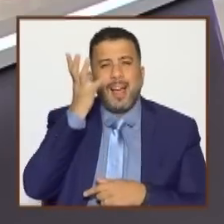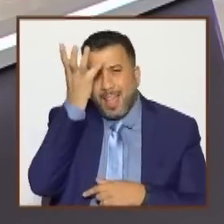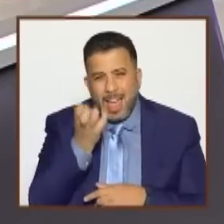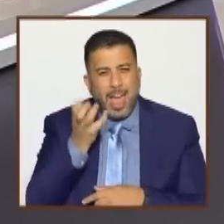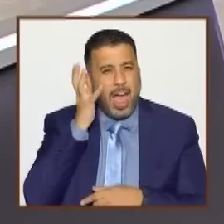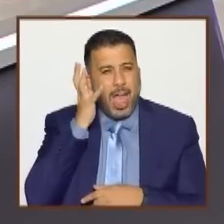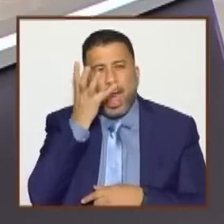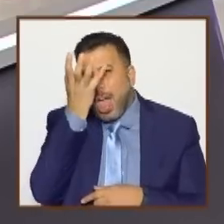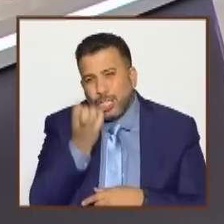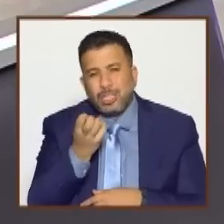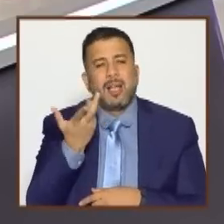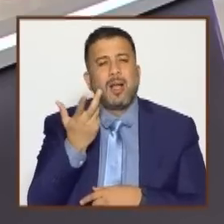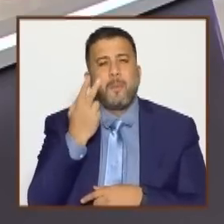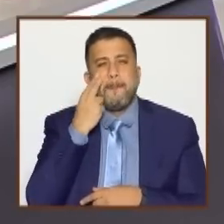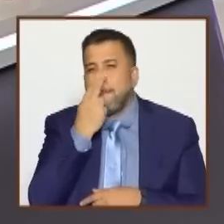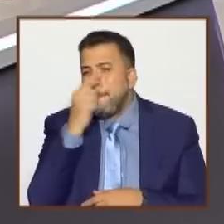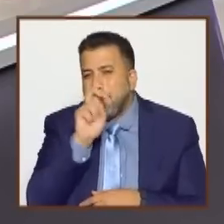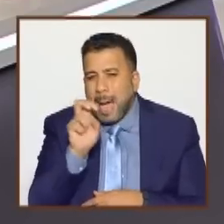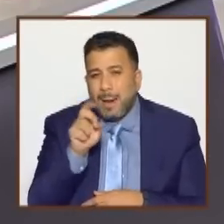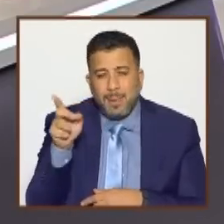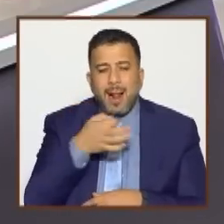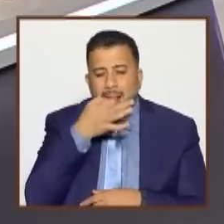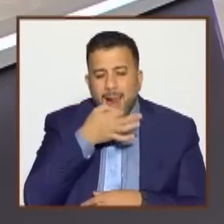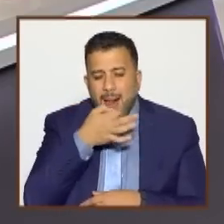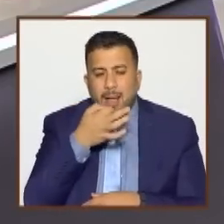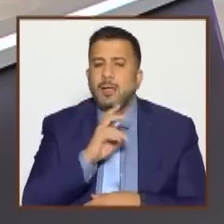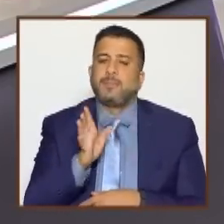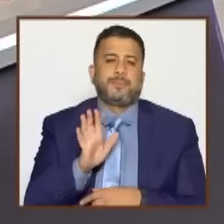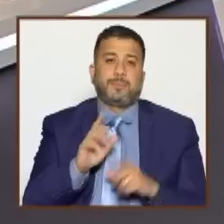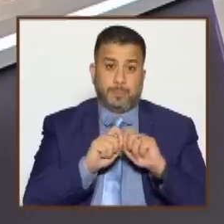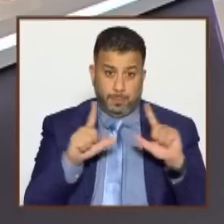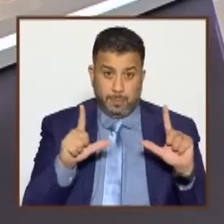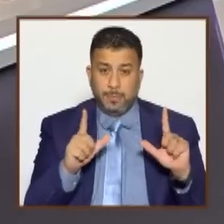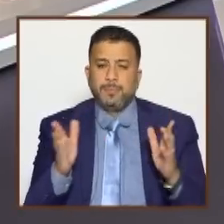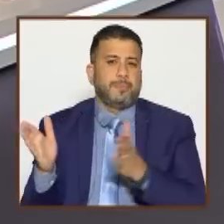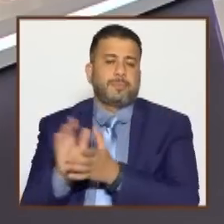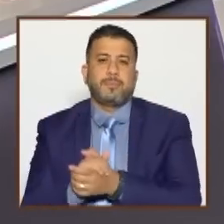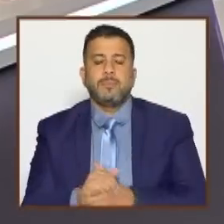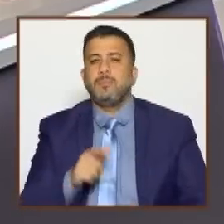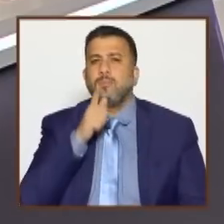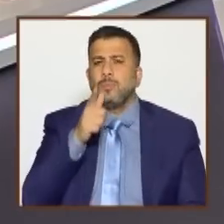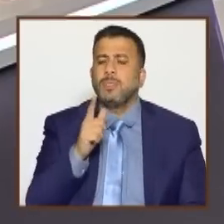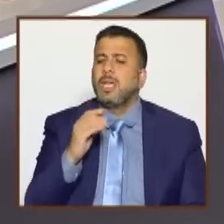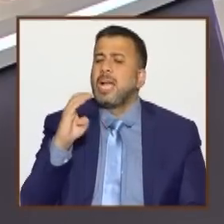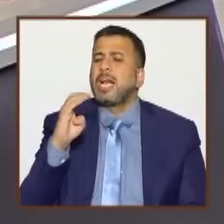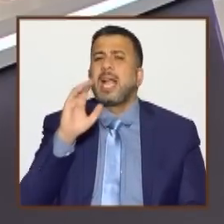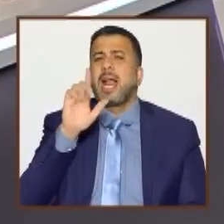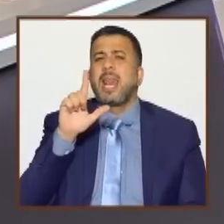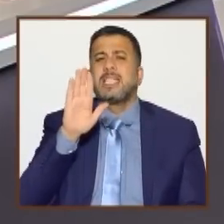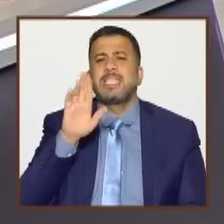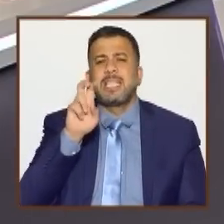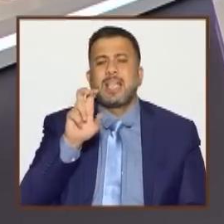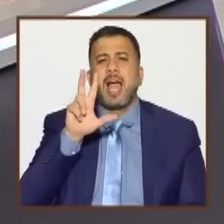مجاهد من رأس الخيمة يسأل عن الحبو، يقول: هل هناك شيء اسمه جلسة الحبو وما حكمها؟ يا مجاهد بارك الله فيك، جاء